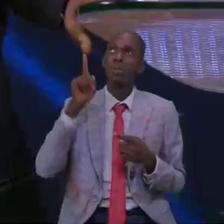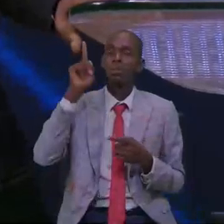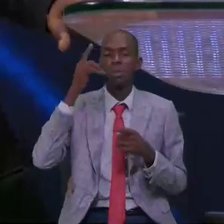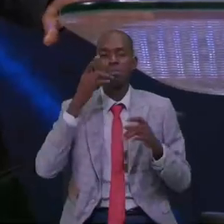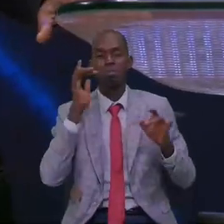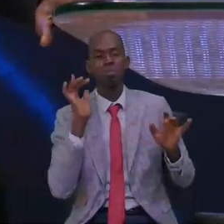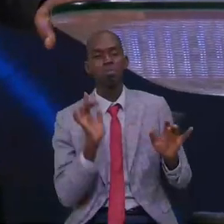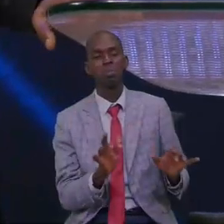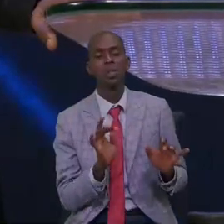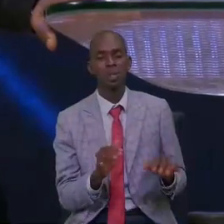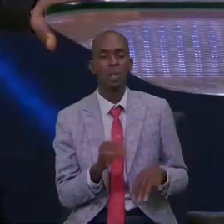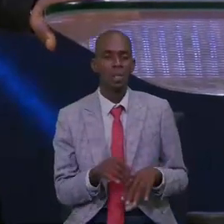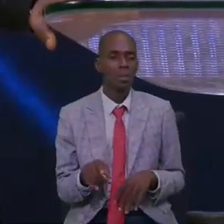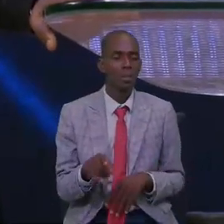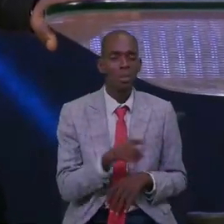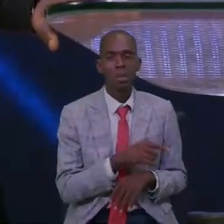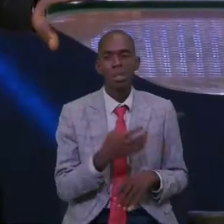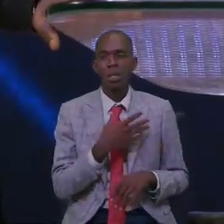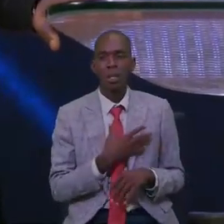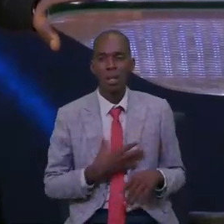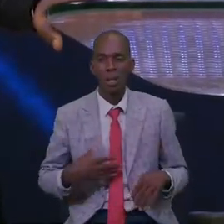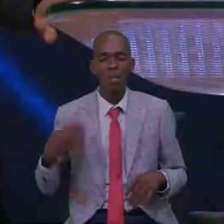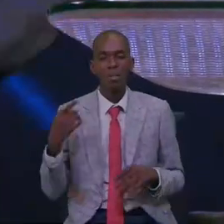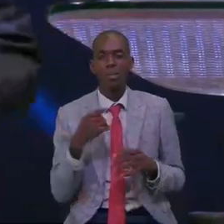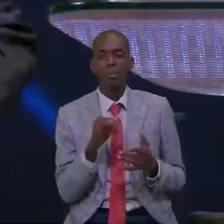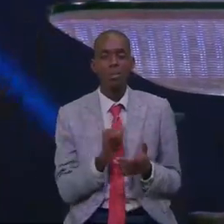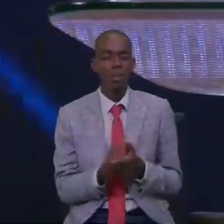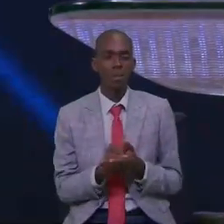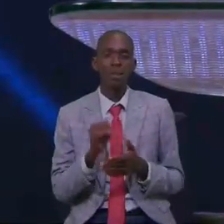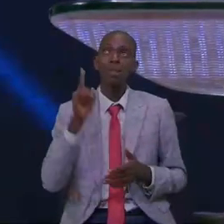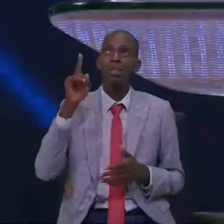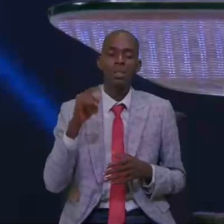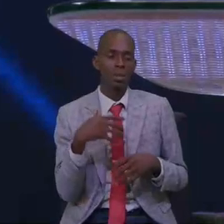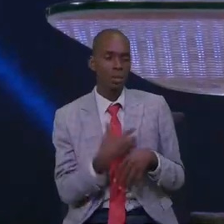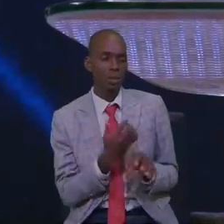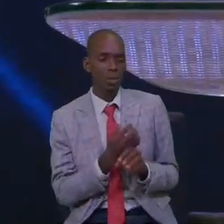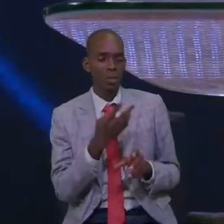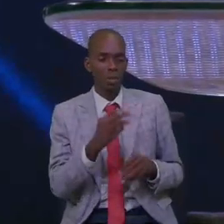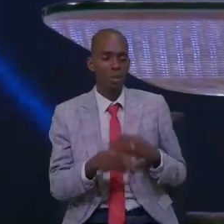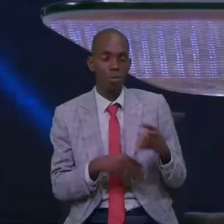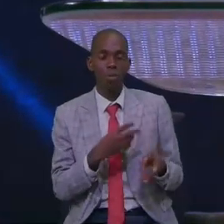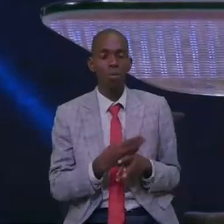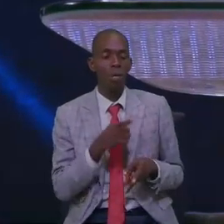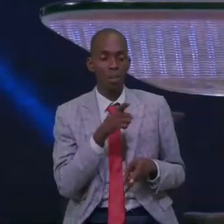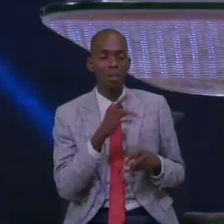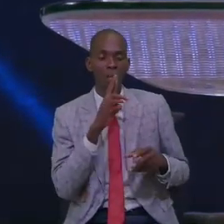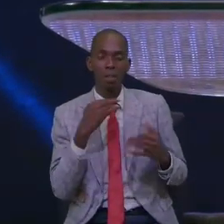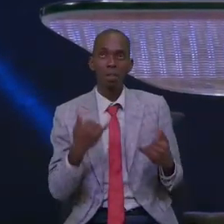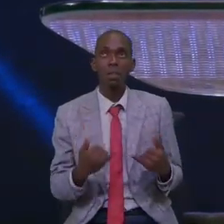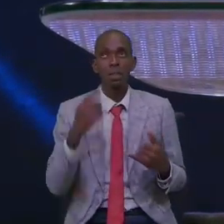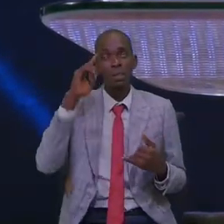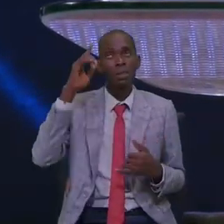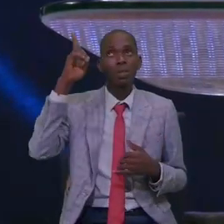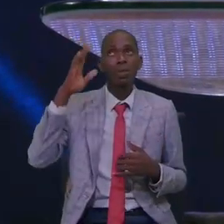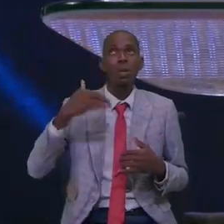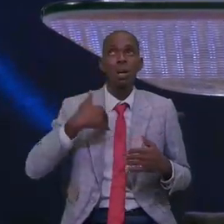d'eux. Alors eux là, ils croient que Dieu a créé le monde et l'a abandonné. Maintenant, ils rient et maintenant,